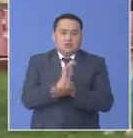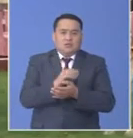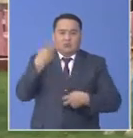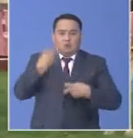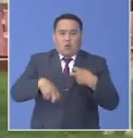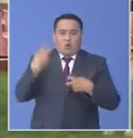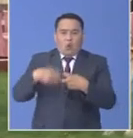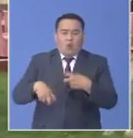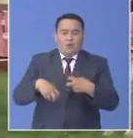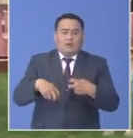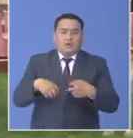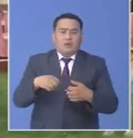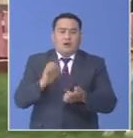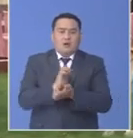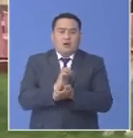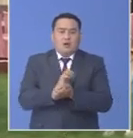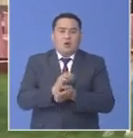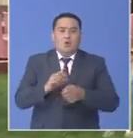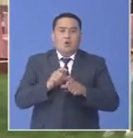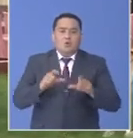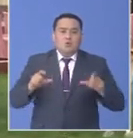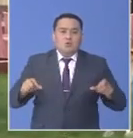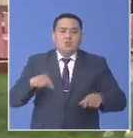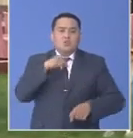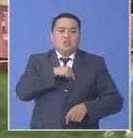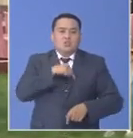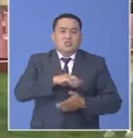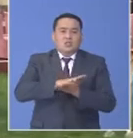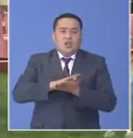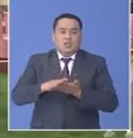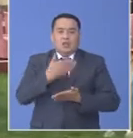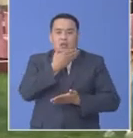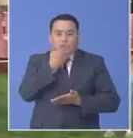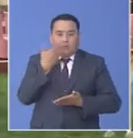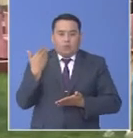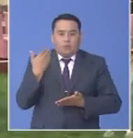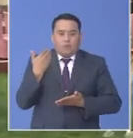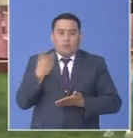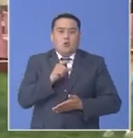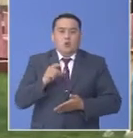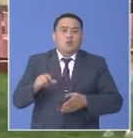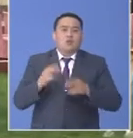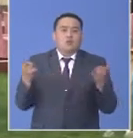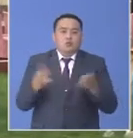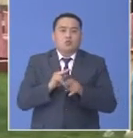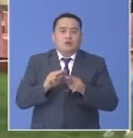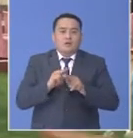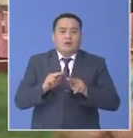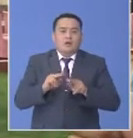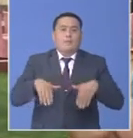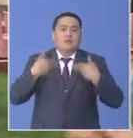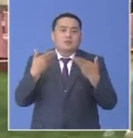везде. Почему? Потому что нет у людей духовности. Надо сначала людей воспитывать. Поэтому я предлагаю, сынок,